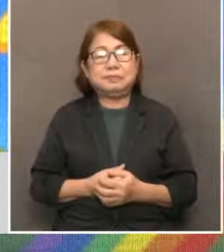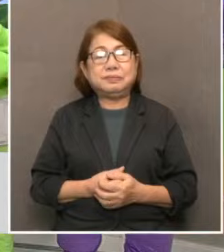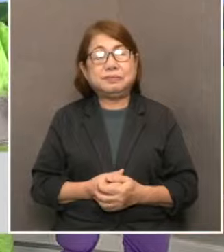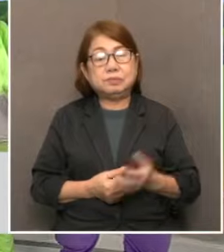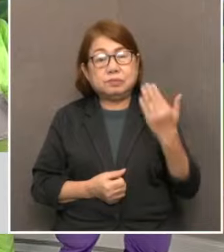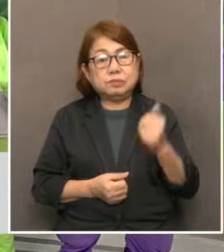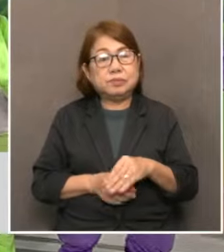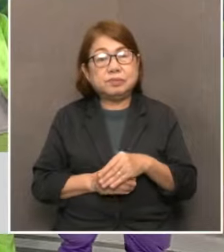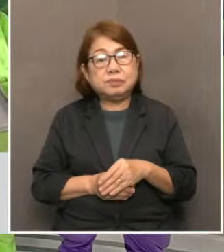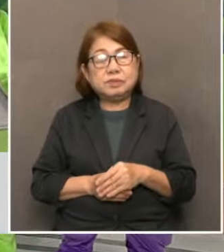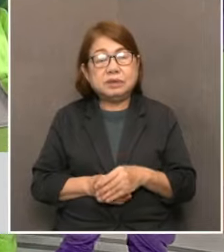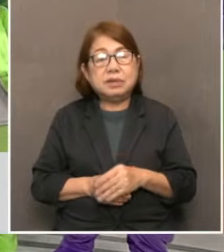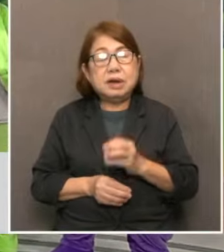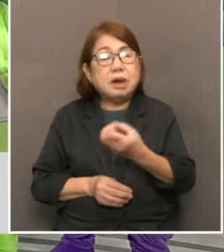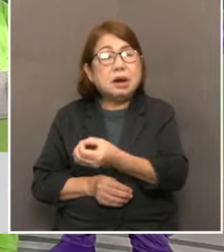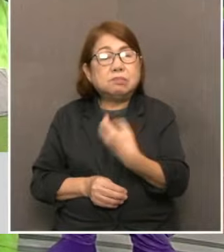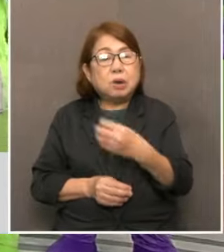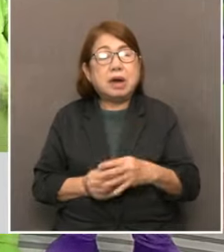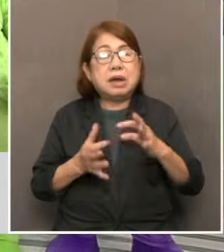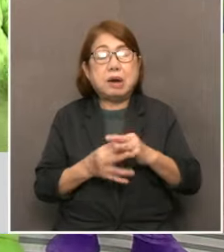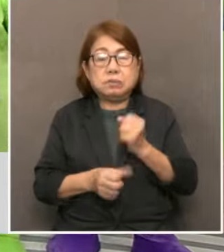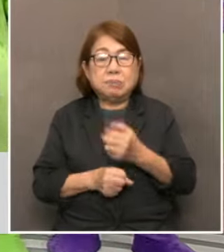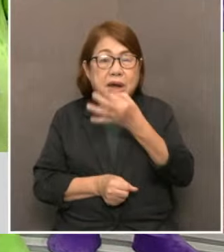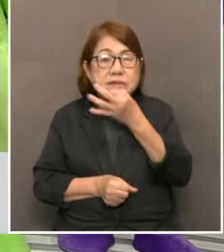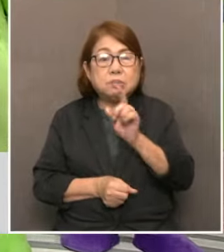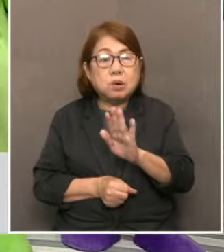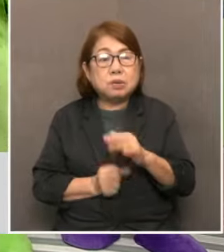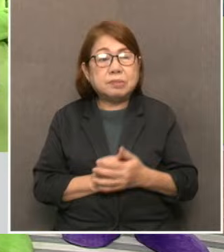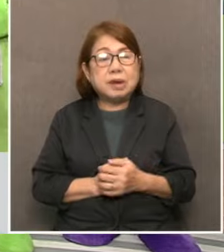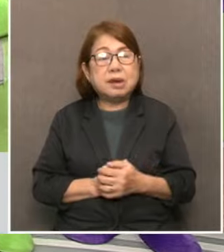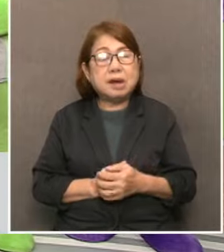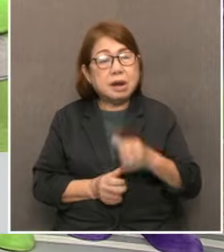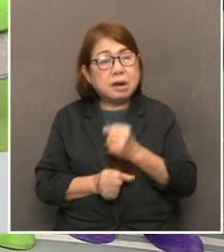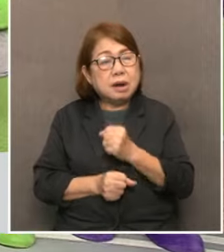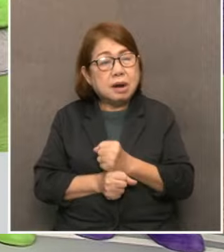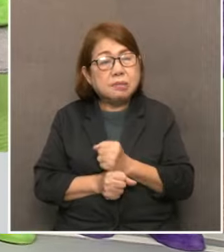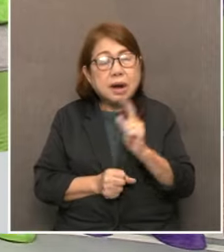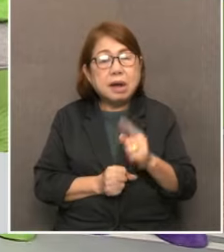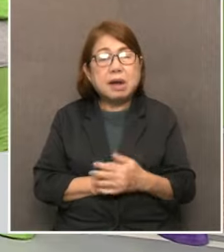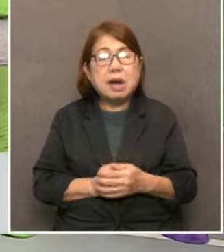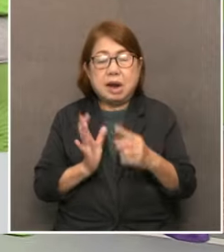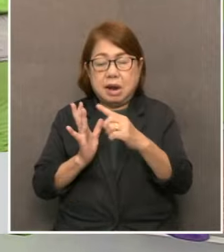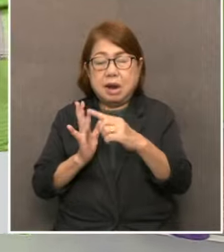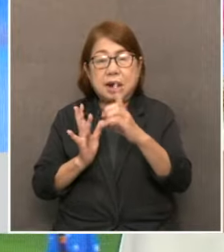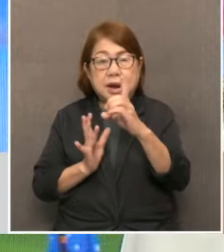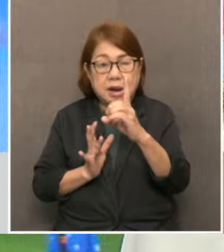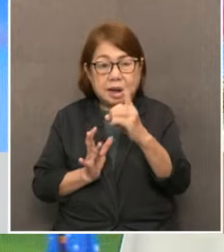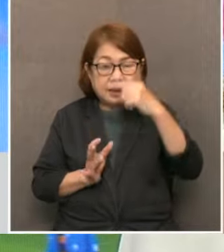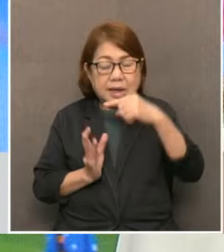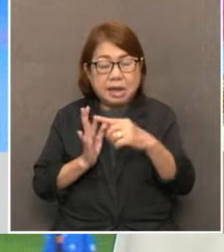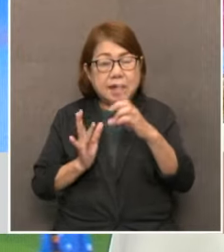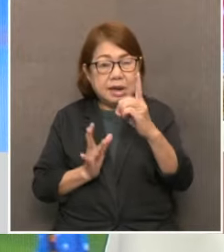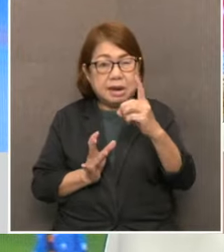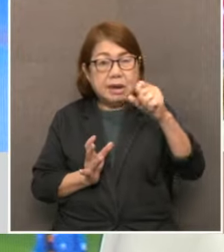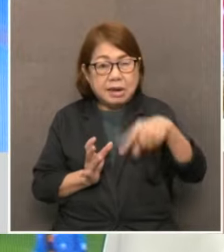รายการนะว่าจริงๆแกเนี่ยมันคือเหมือนเป็นอาชีพด้วยที่เราสามารถที่จะนอกจากทำเป็นอาชีพสร้างรายได้แล้วเนี่ยเรายังสร้างรายได้เข้ามาใน